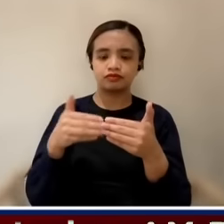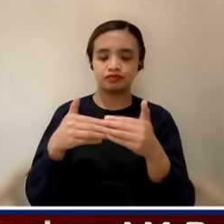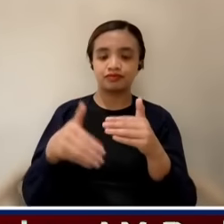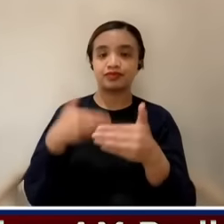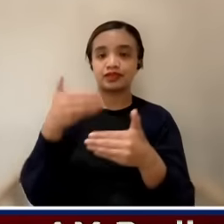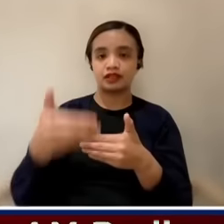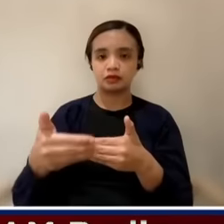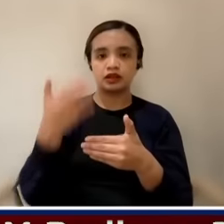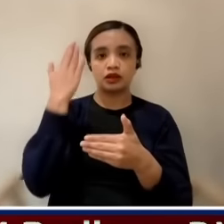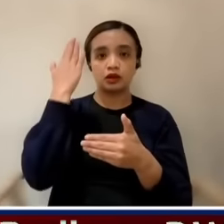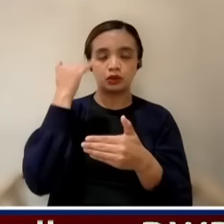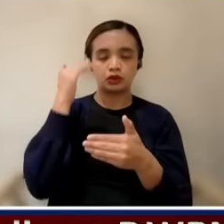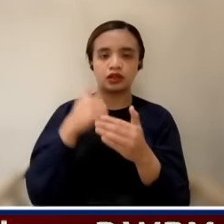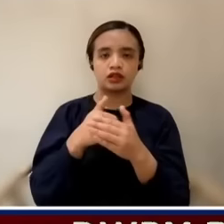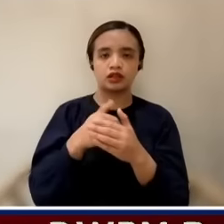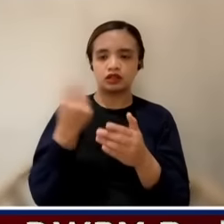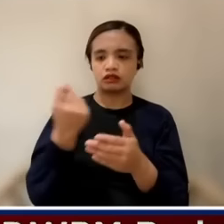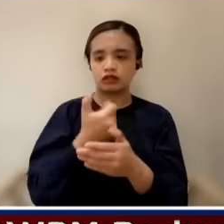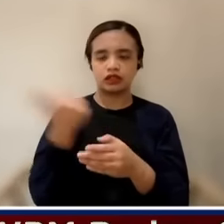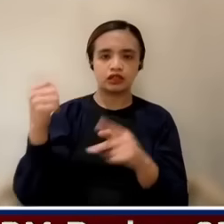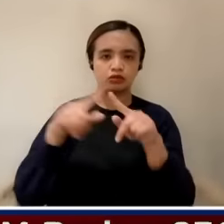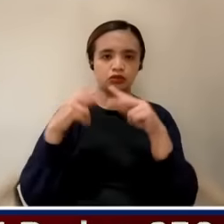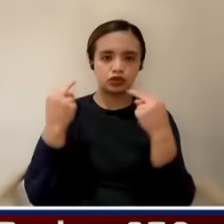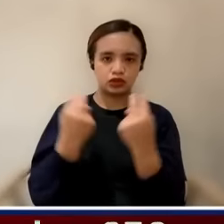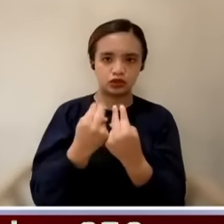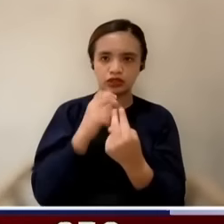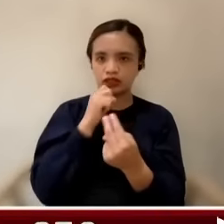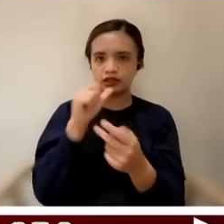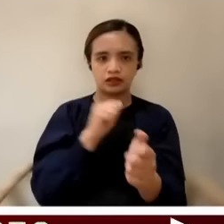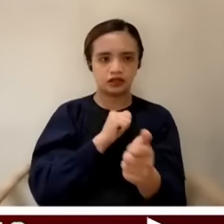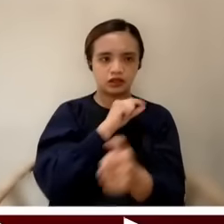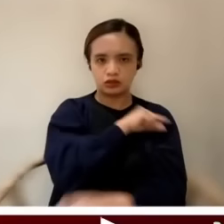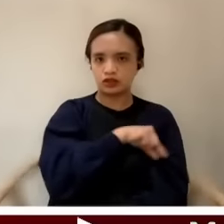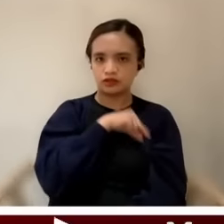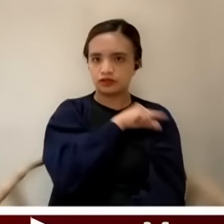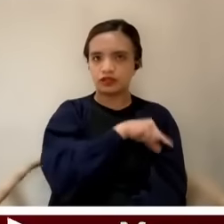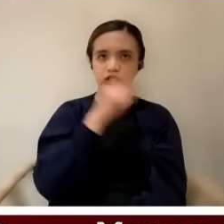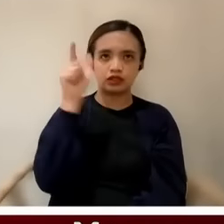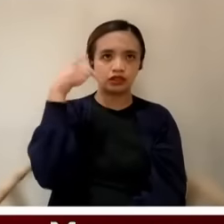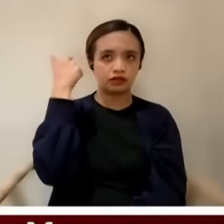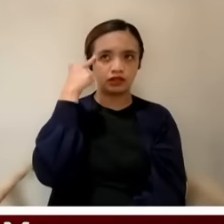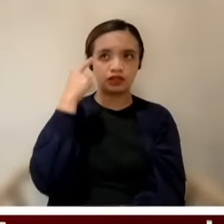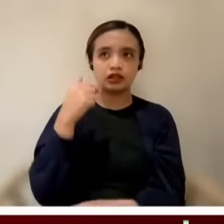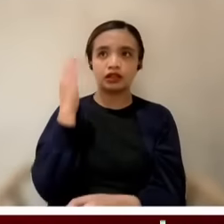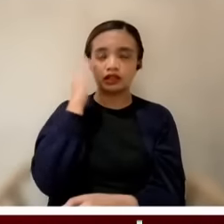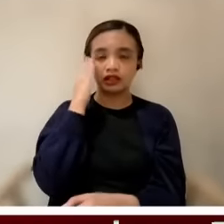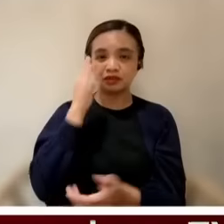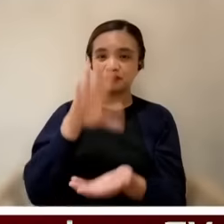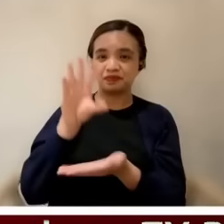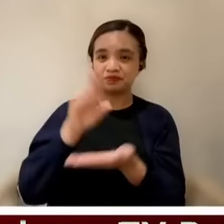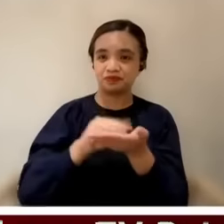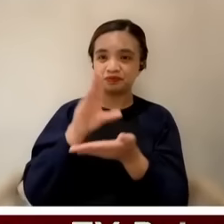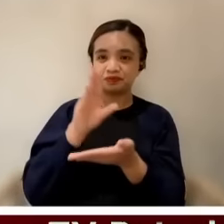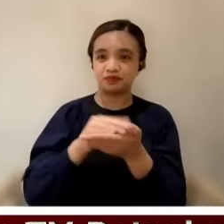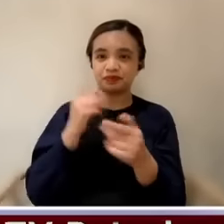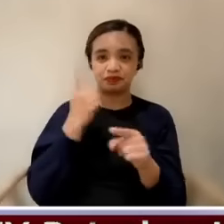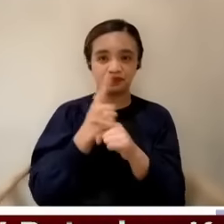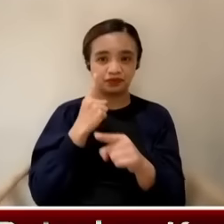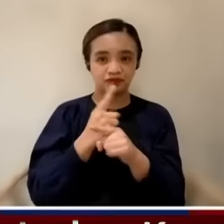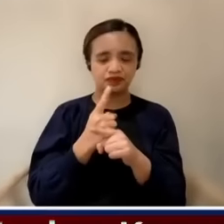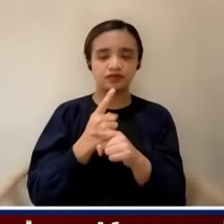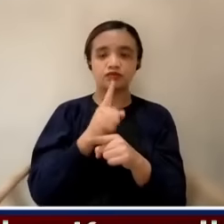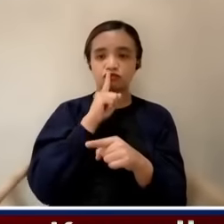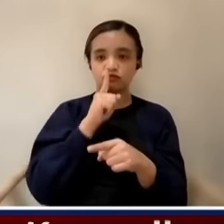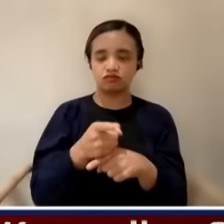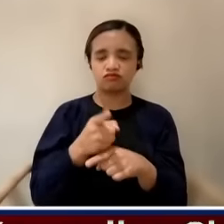hindi kwalipikadong opisyal. Kinukuha namin yung mga dyan, yung mga certified copies, no? Or mga official copies ng